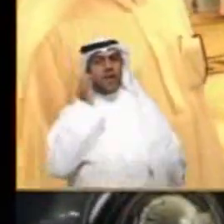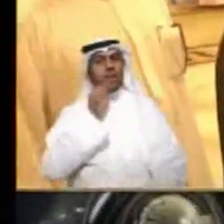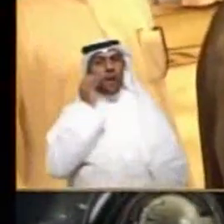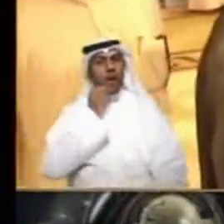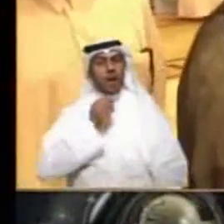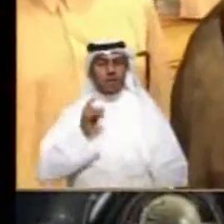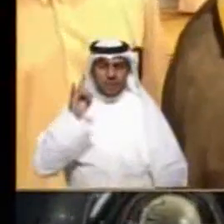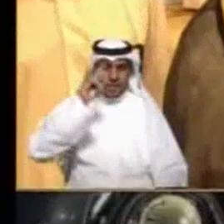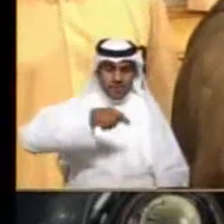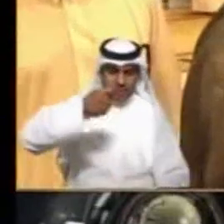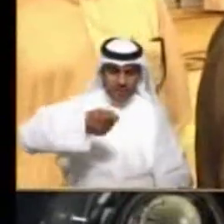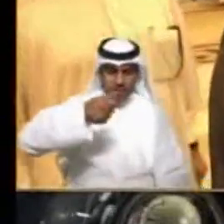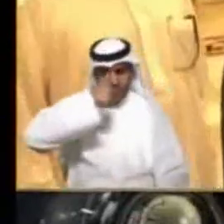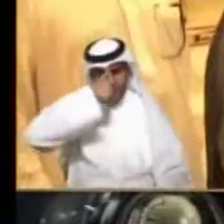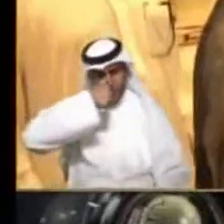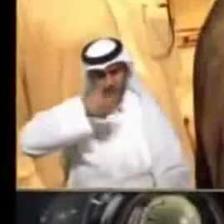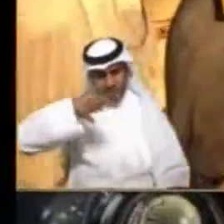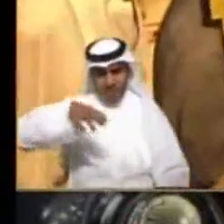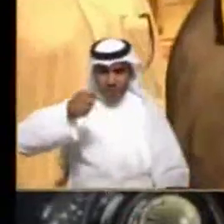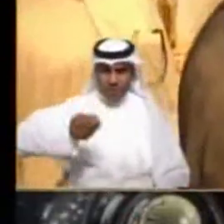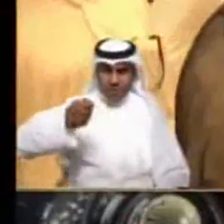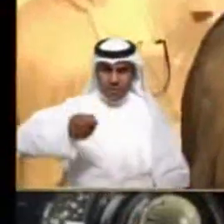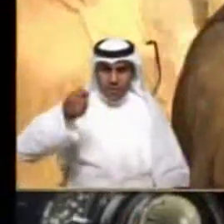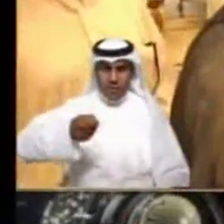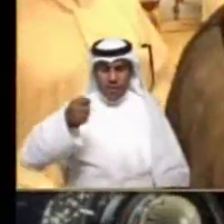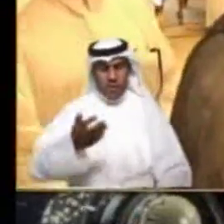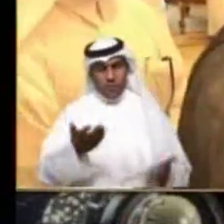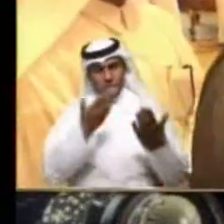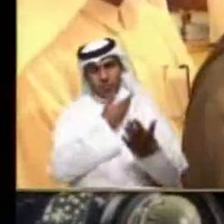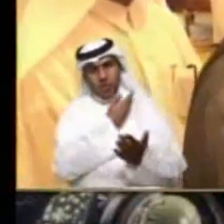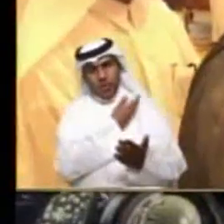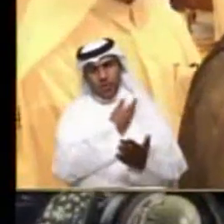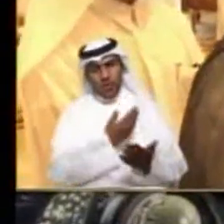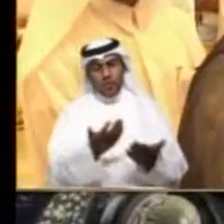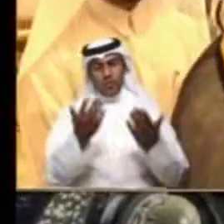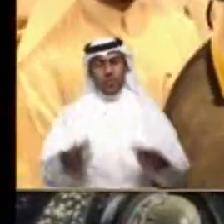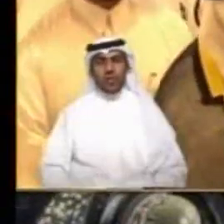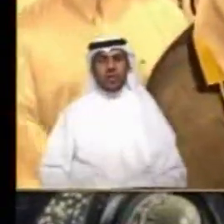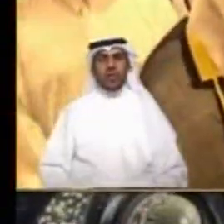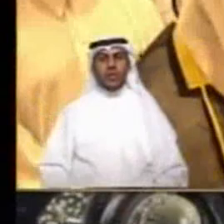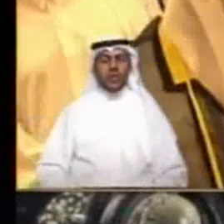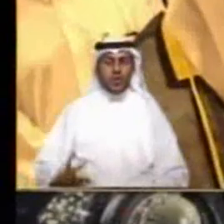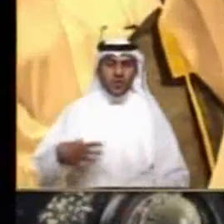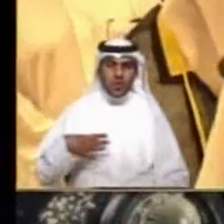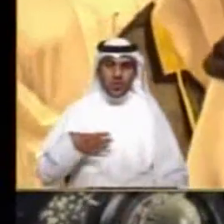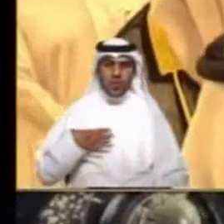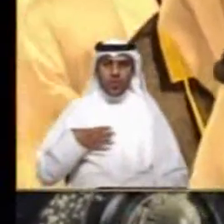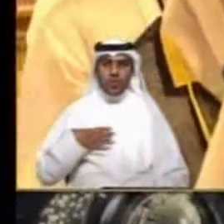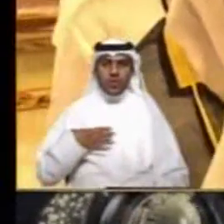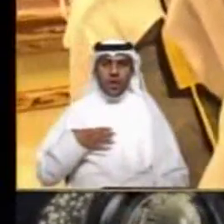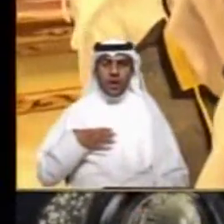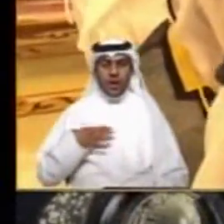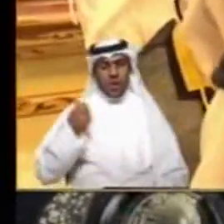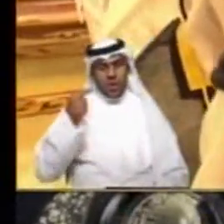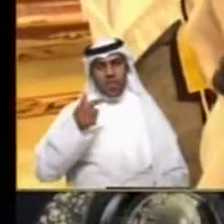دولة الإمارات العربية المتحدة الشقيقة، وإلى سمو الشيخ سلطان بن محمد بن سلطان القاسمي